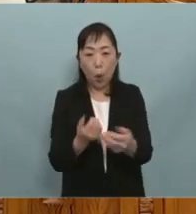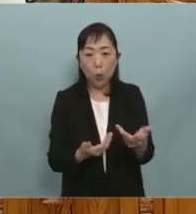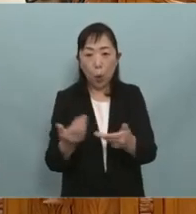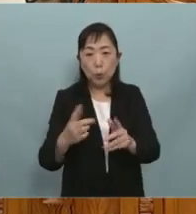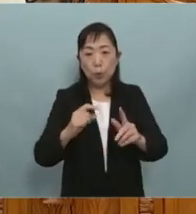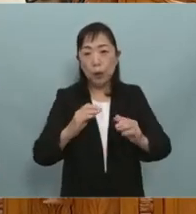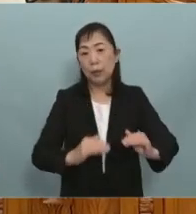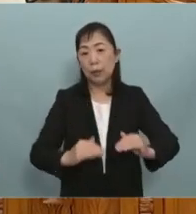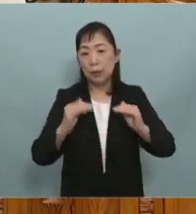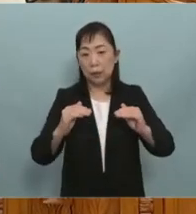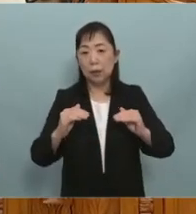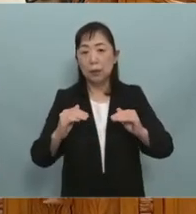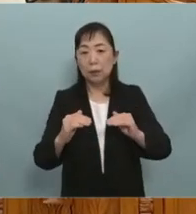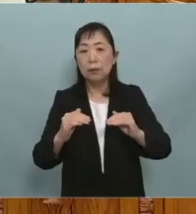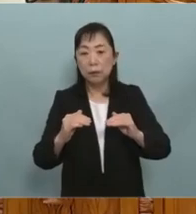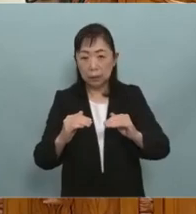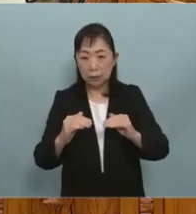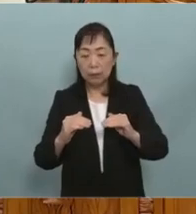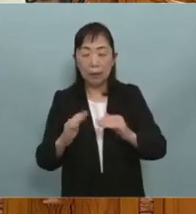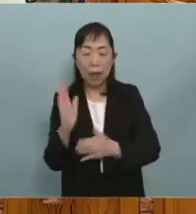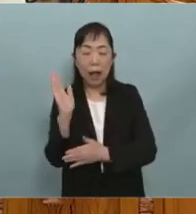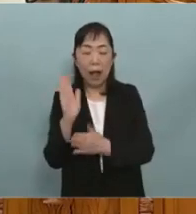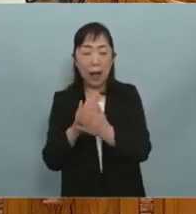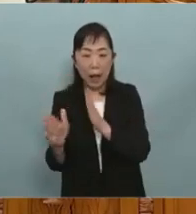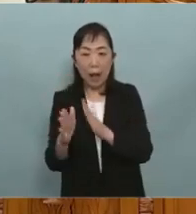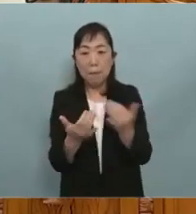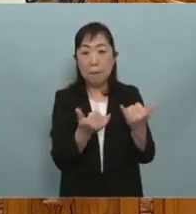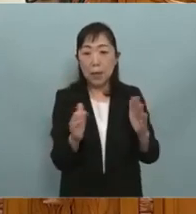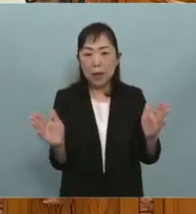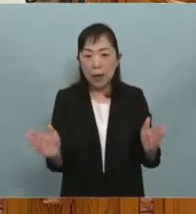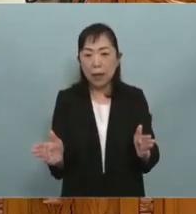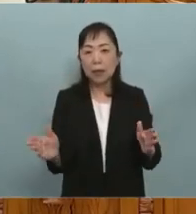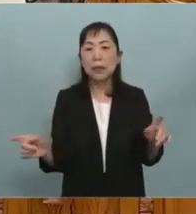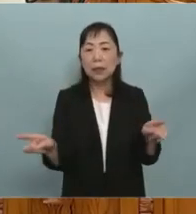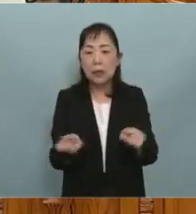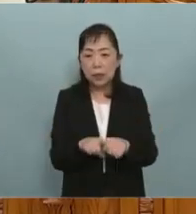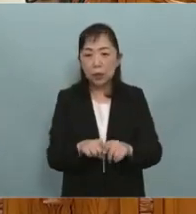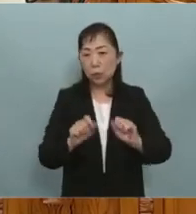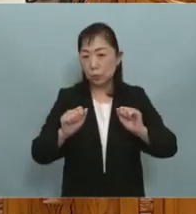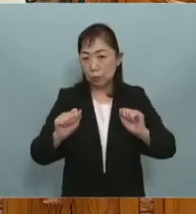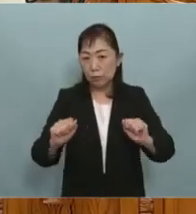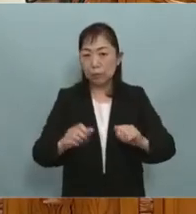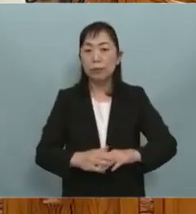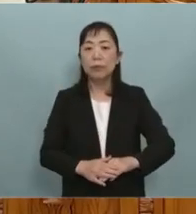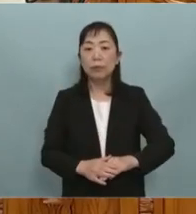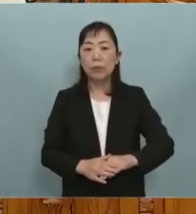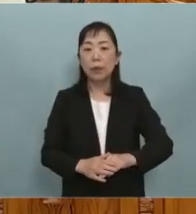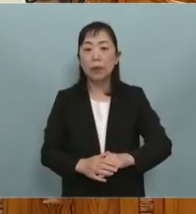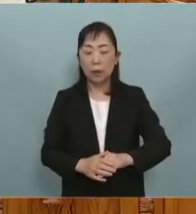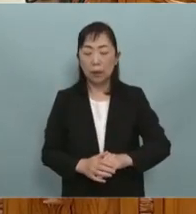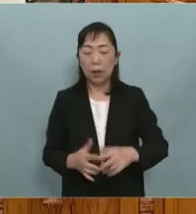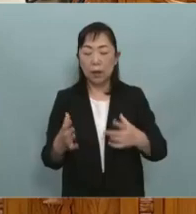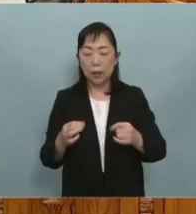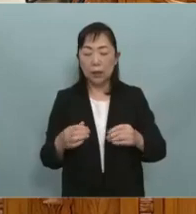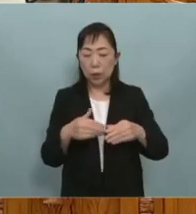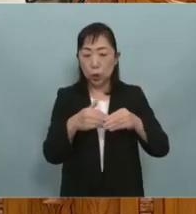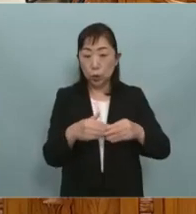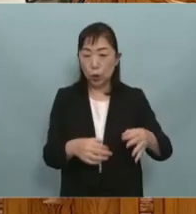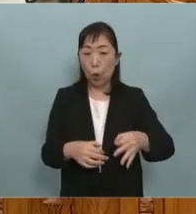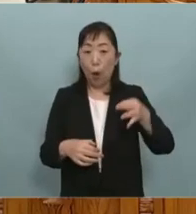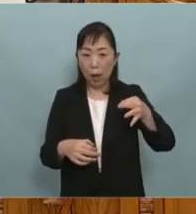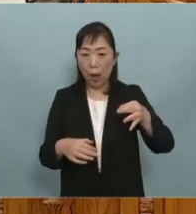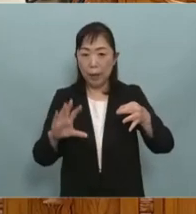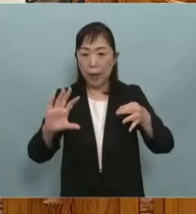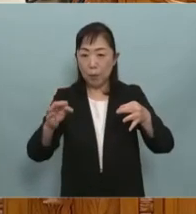民への思い切った投資を実現します物価上昇を上回って賃金が上昇し